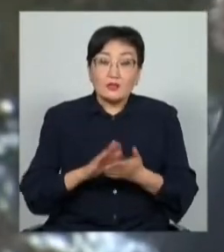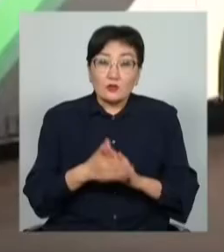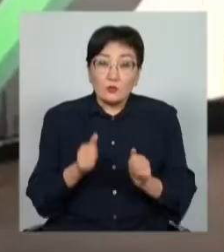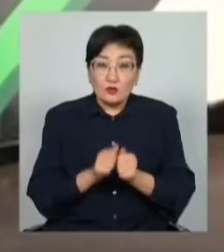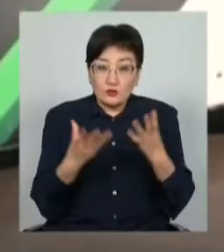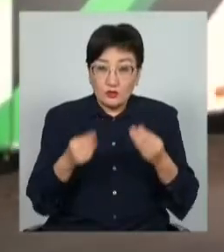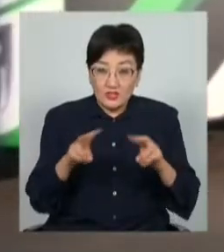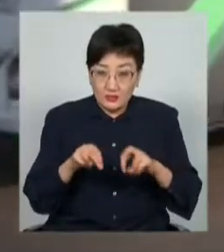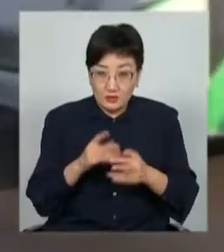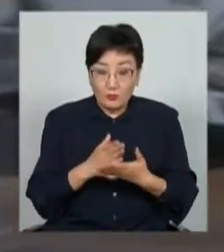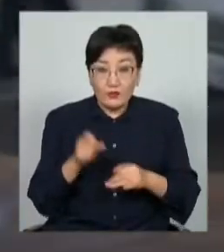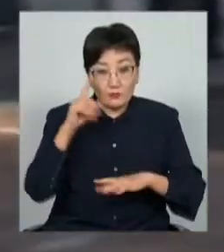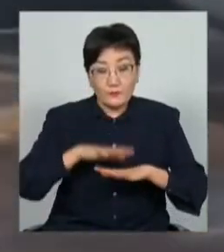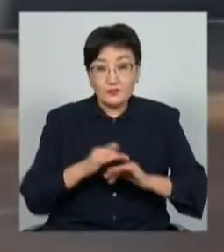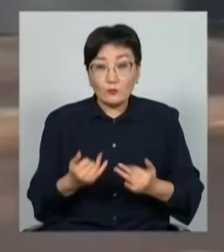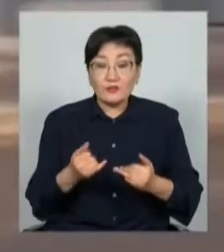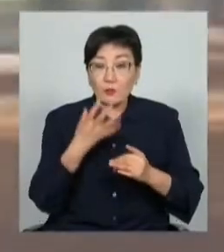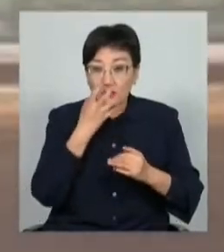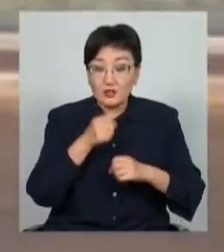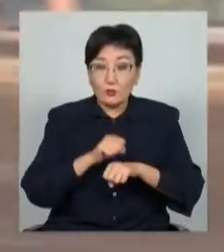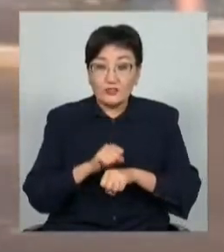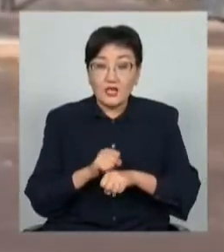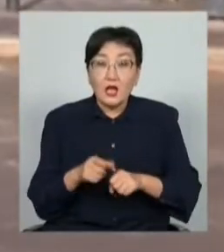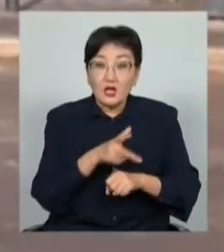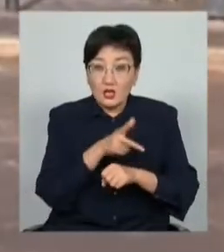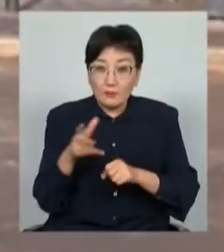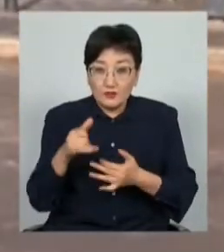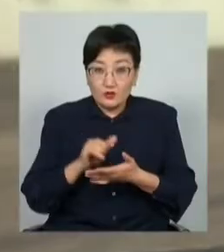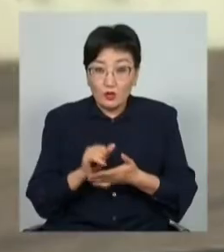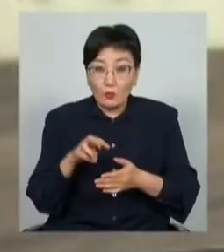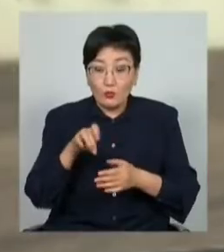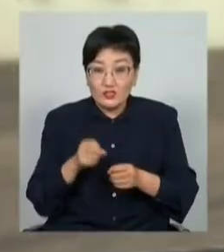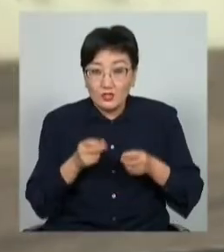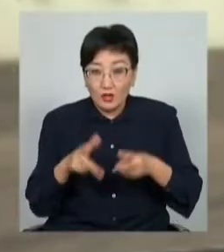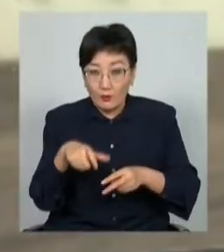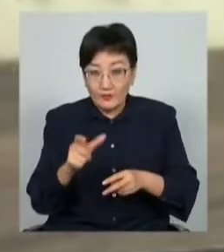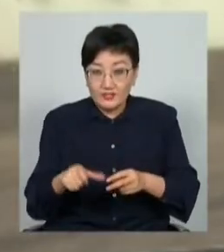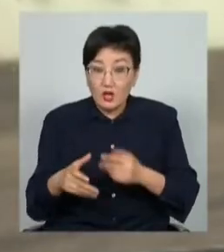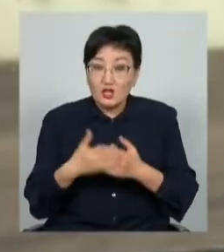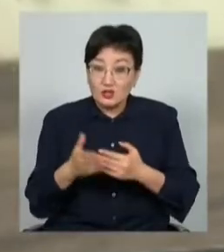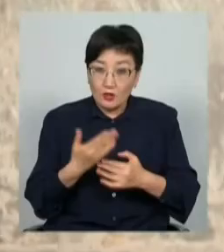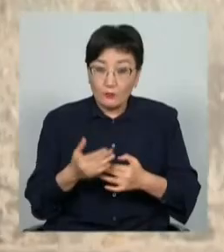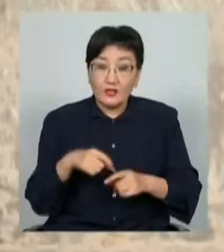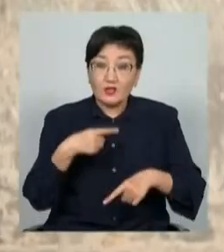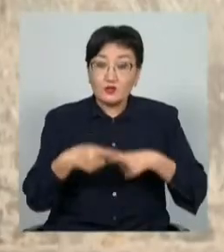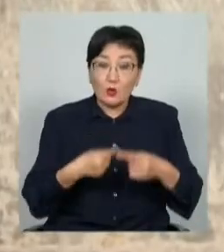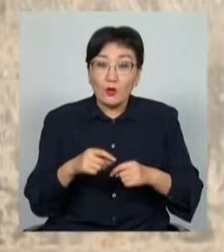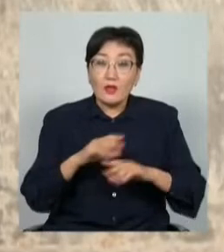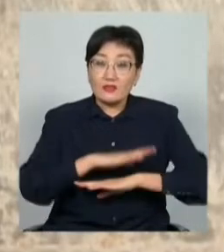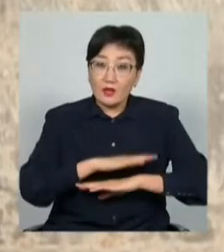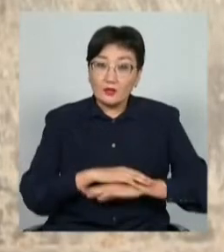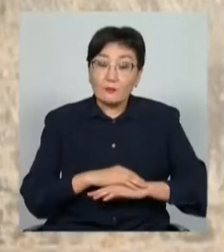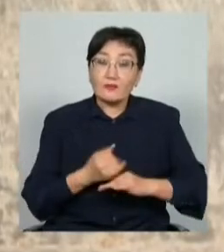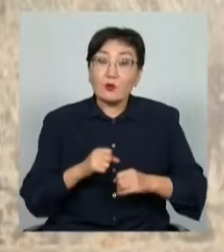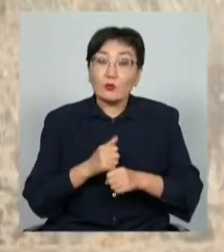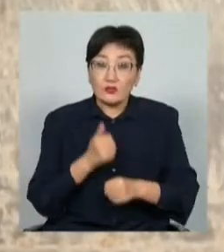қарап жатыр олар. Ал әкімдіктегілер енді жылай алдамаларға камералар қойып, қоқыс тастаған азаматтарды жазаға тарту арқылы тәртіп орнатпақ.